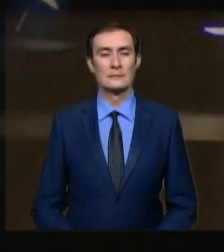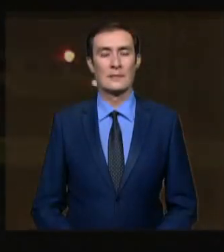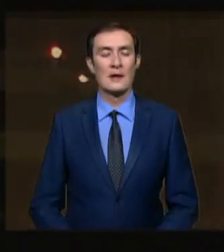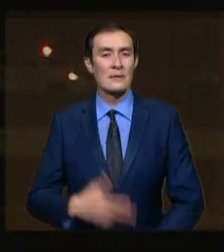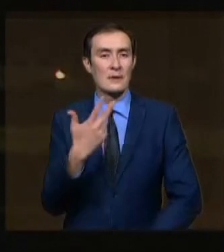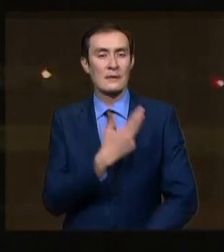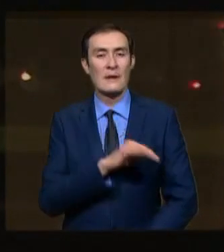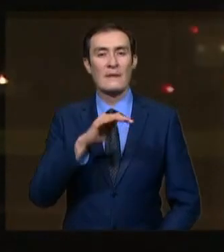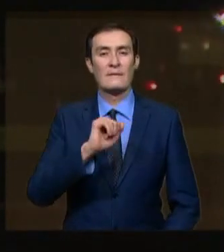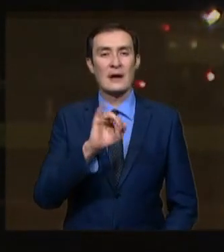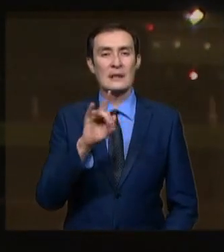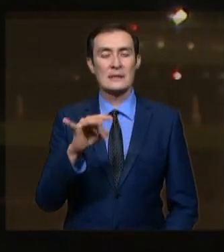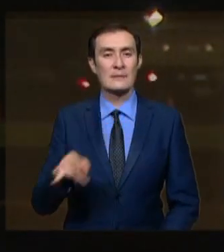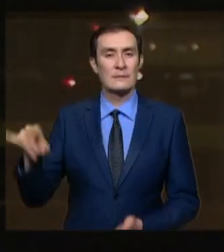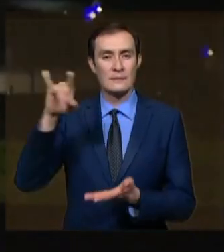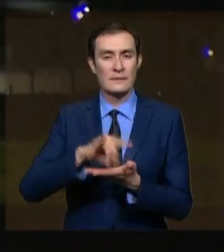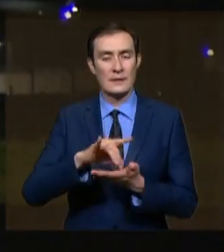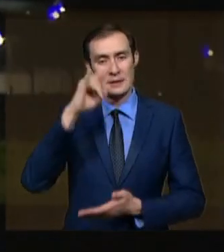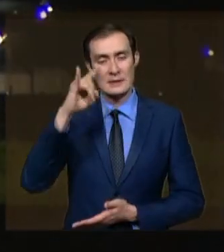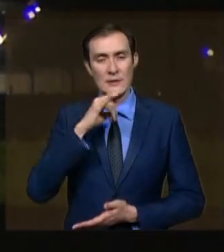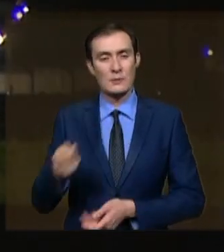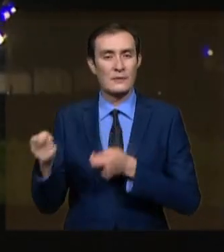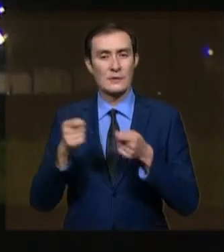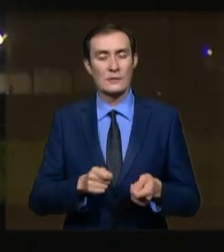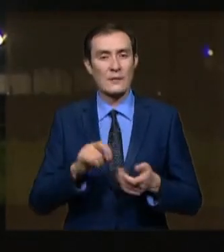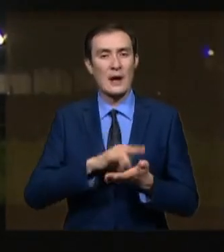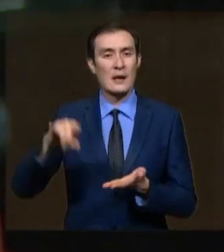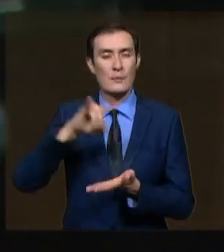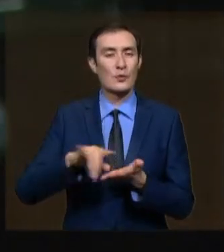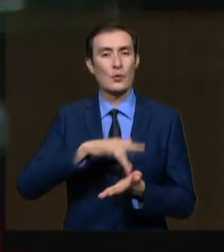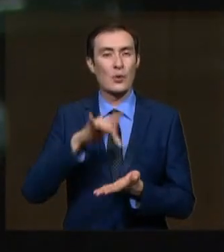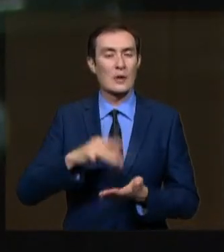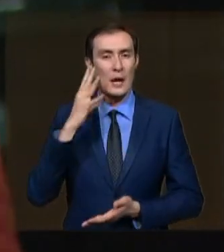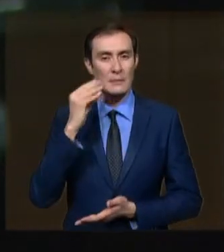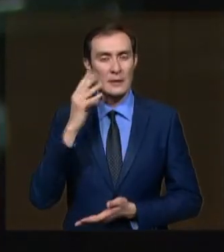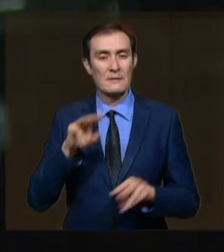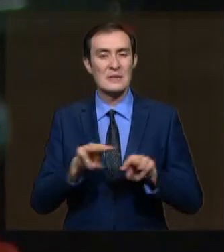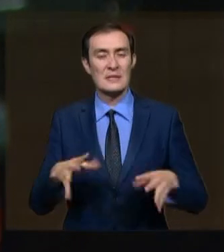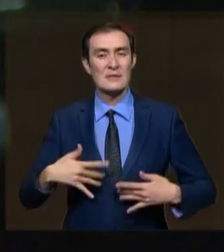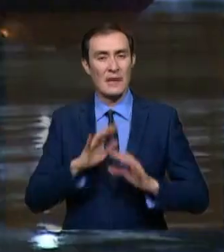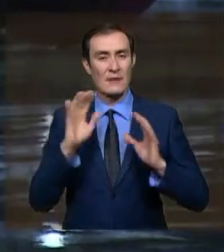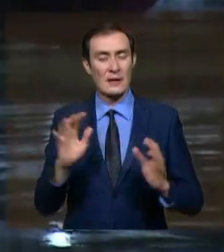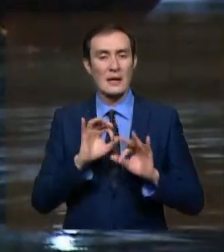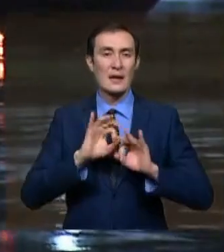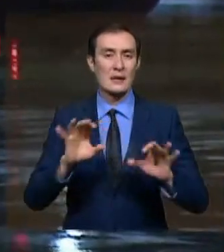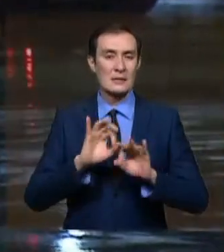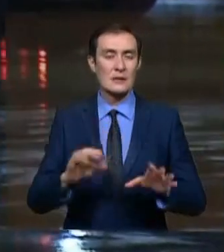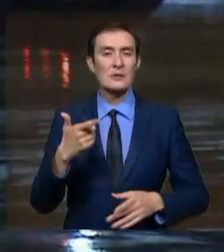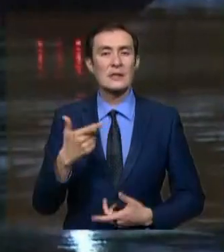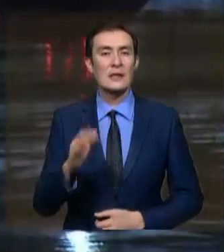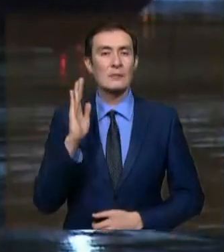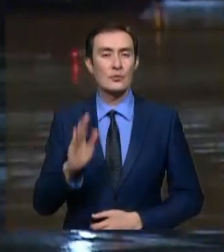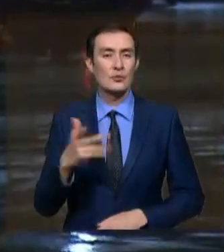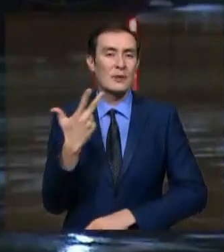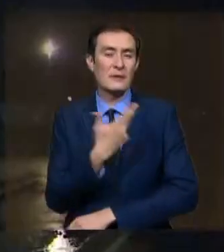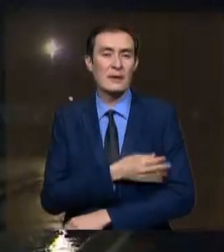Pfizer уже в Казахстане. С минуты на минуту американскую вакцину доставят в аэропорт Алматы. В Минздраве рассказали, как и где будут прививать